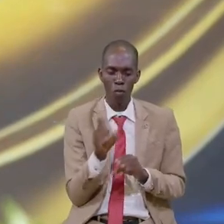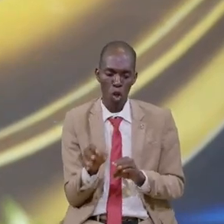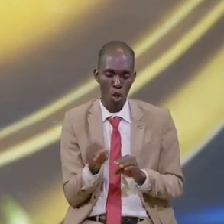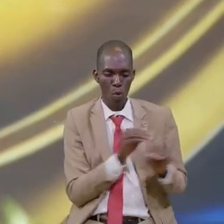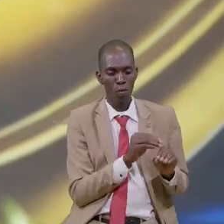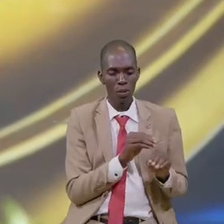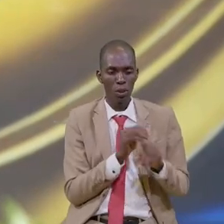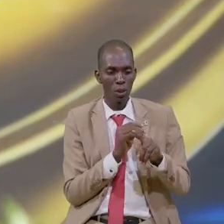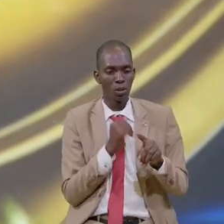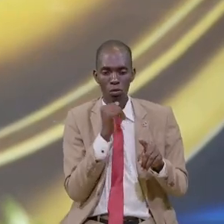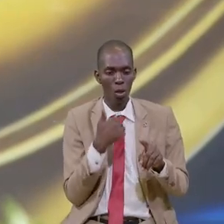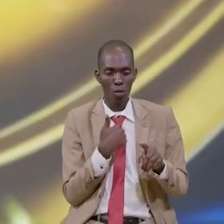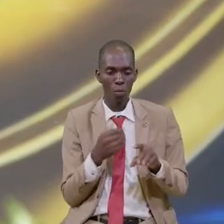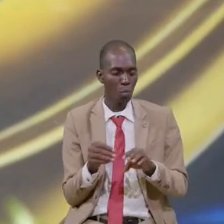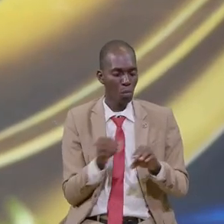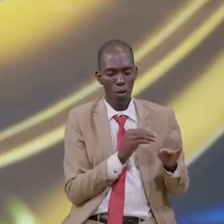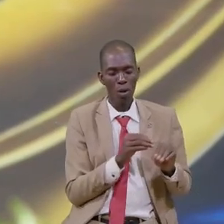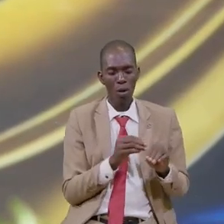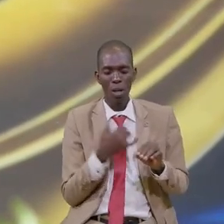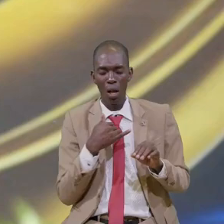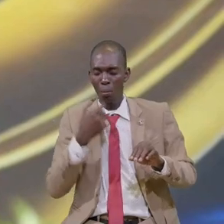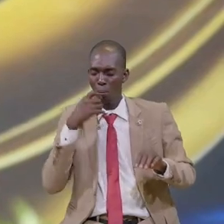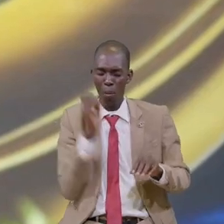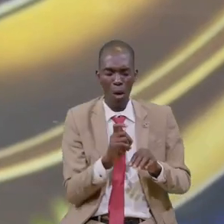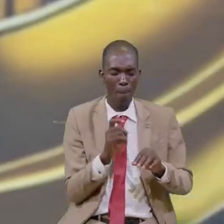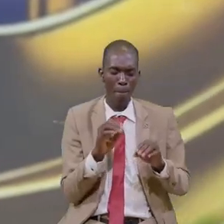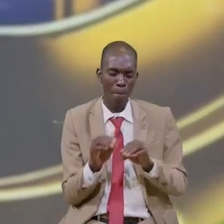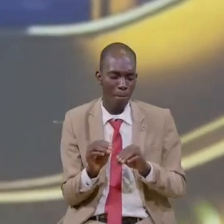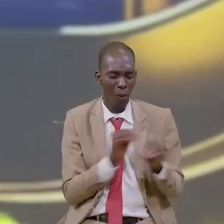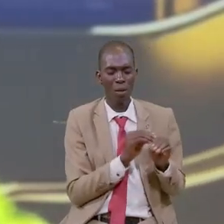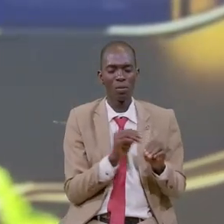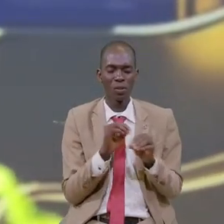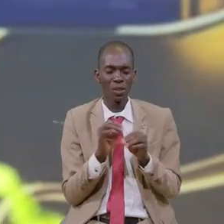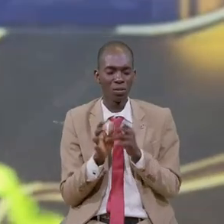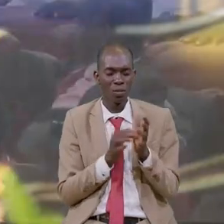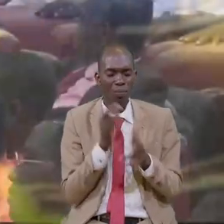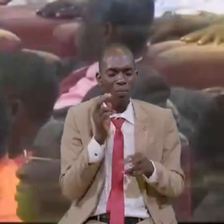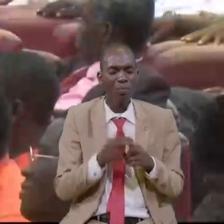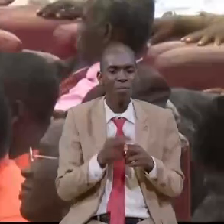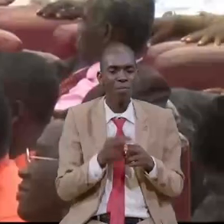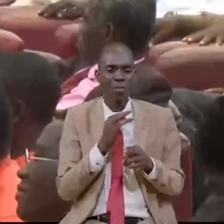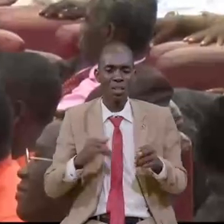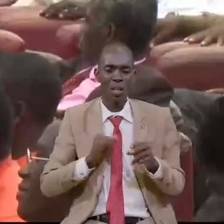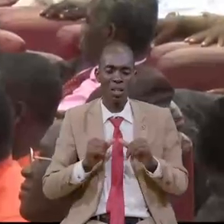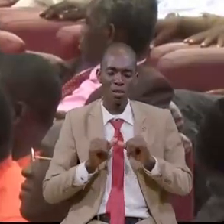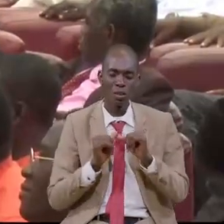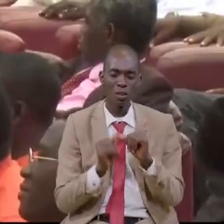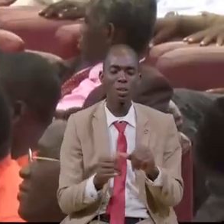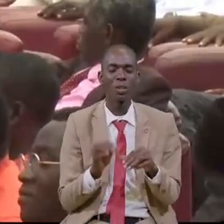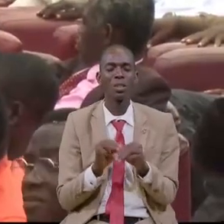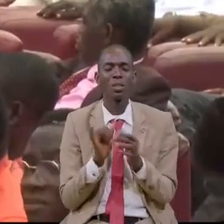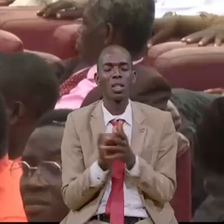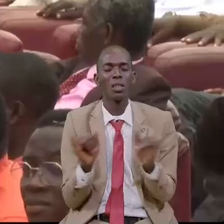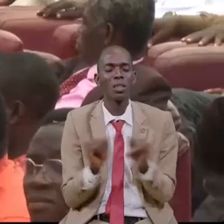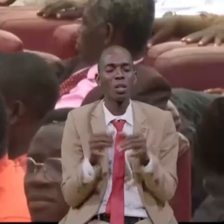dis, déplace-toi et c'est toujours là. Et je continue à commander tout le temps.